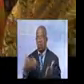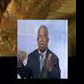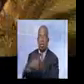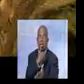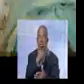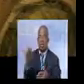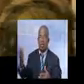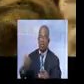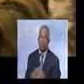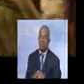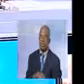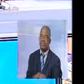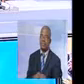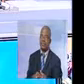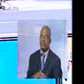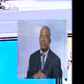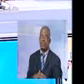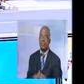2015-2017.